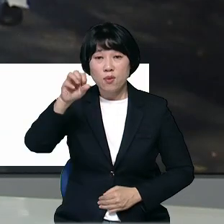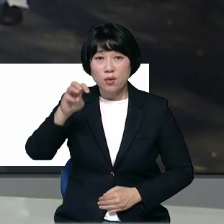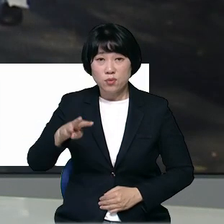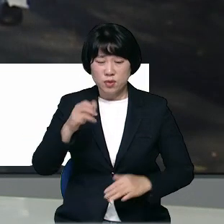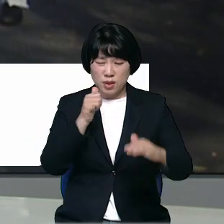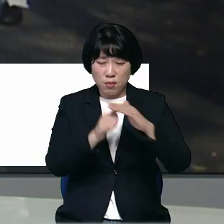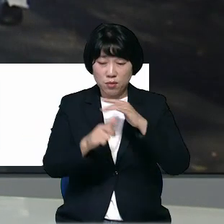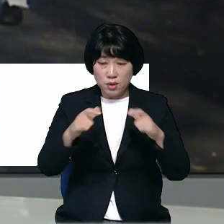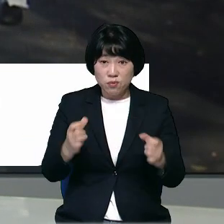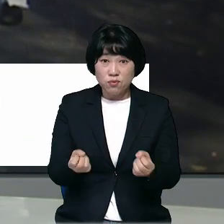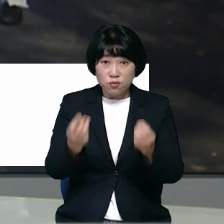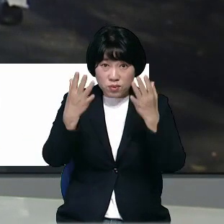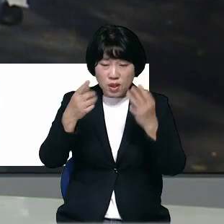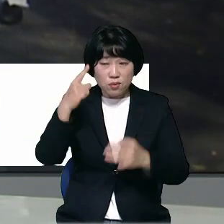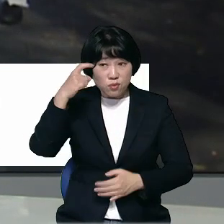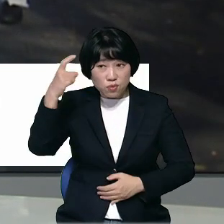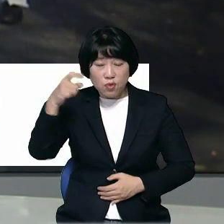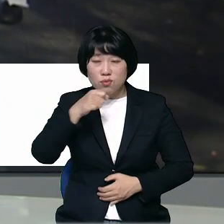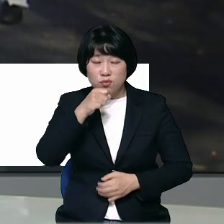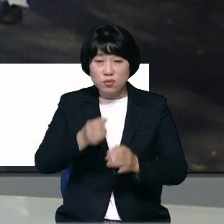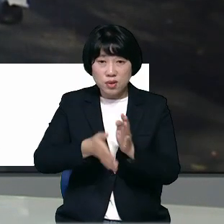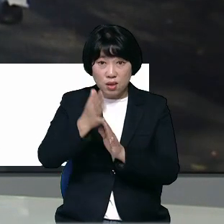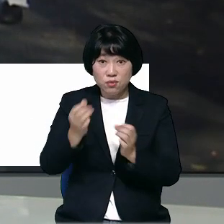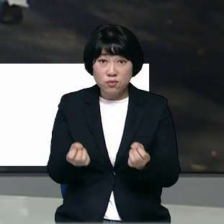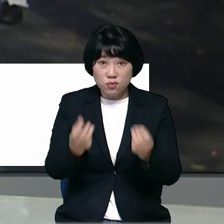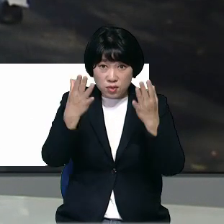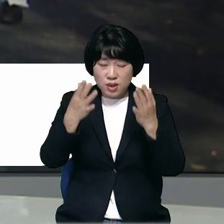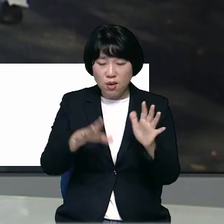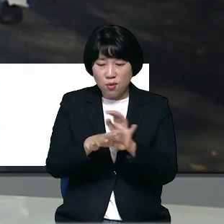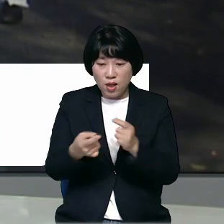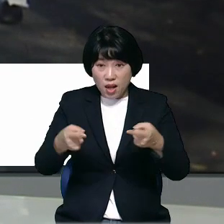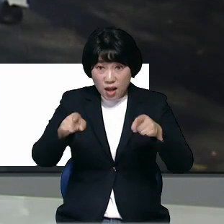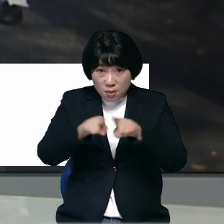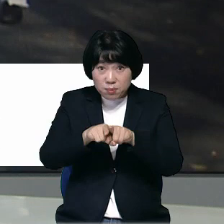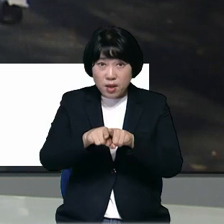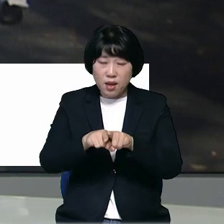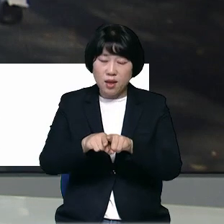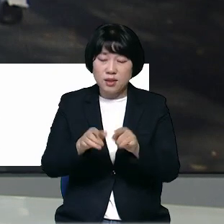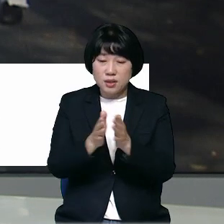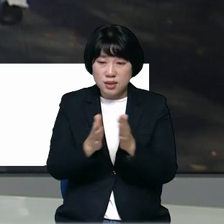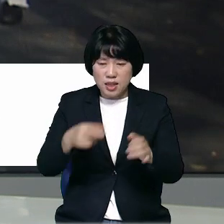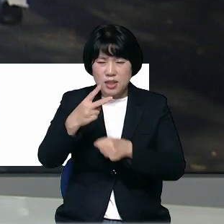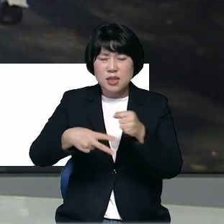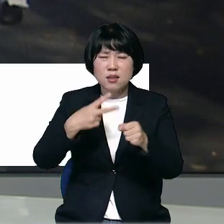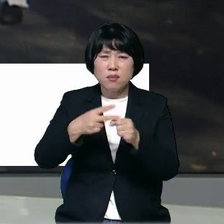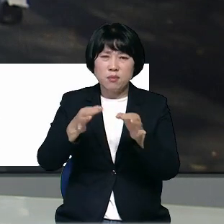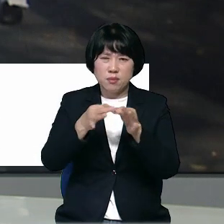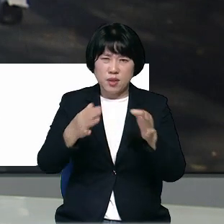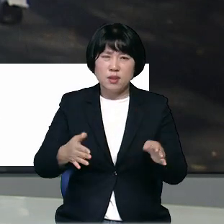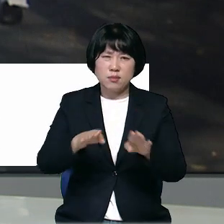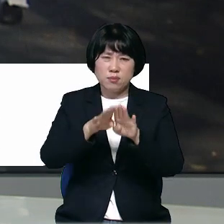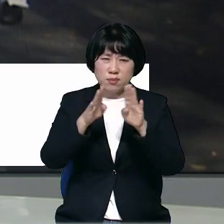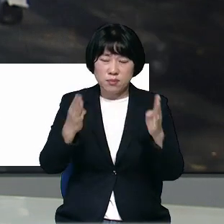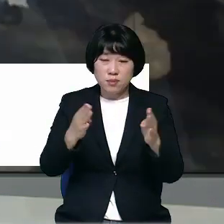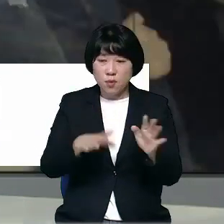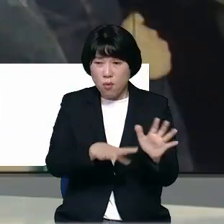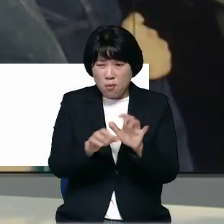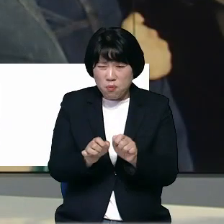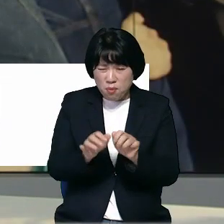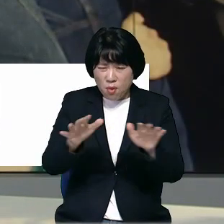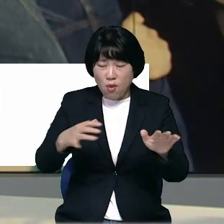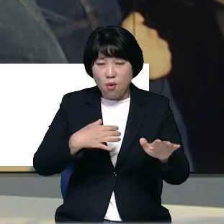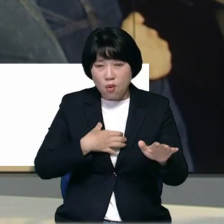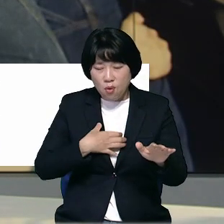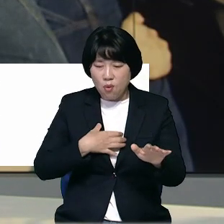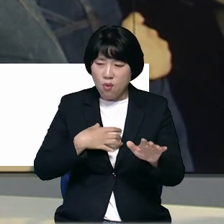광주의 대표 지역 축제인 추억의 충장 축제가 위드 코로나를 맞아 2년 만에 개막했습니다. 코로나19 확산을